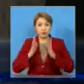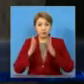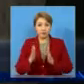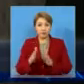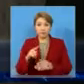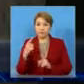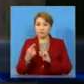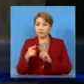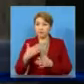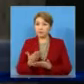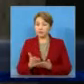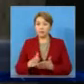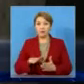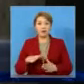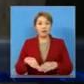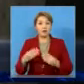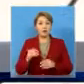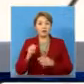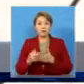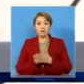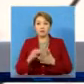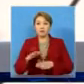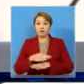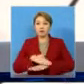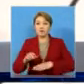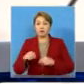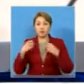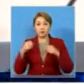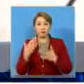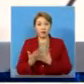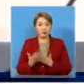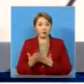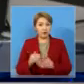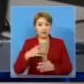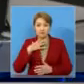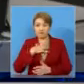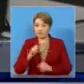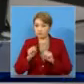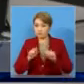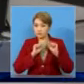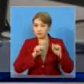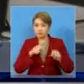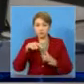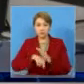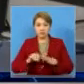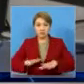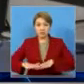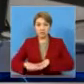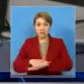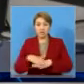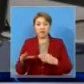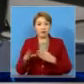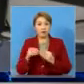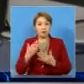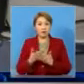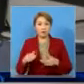направлениям. Первым из них является предотвращение барьеров во внешней торговле. То есть важно уметь защищать внутренний рынок как в партнерстве,